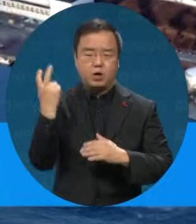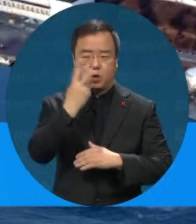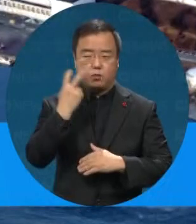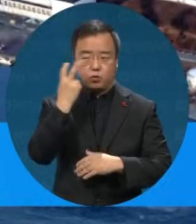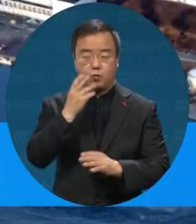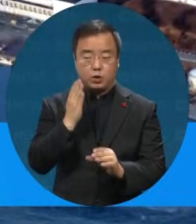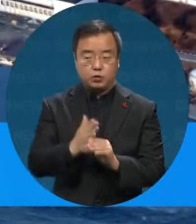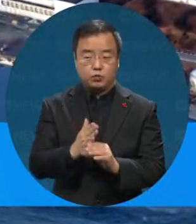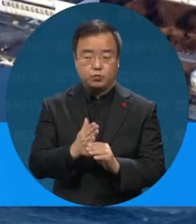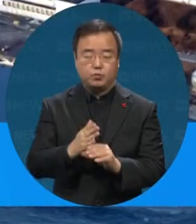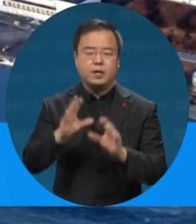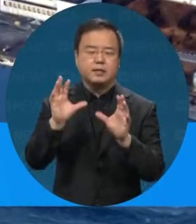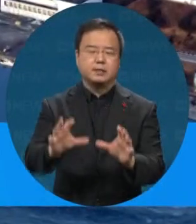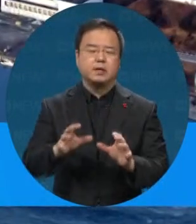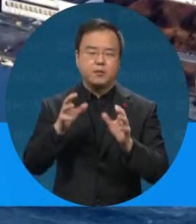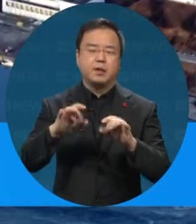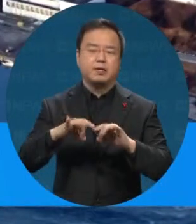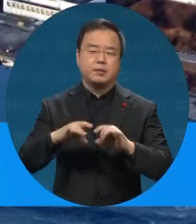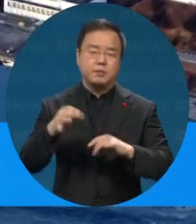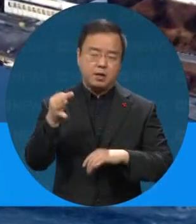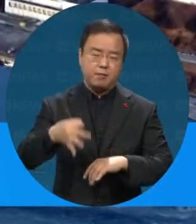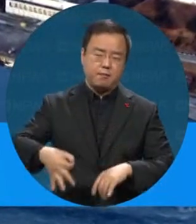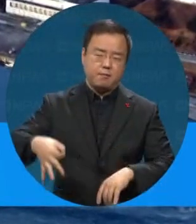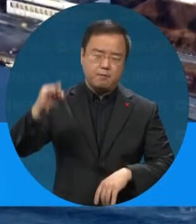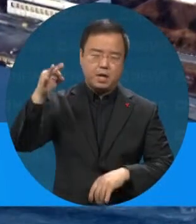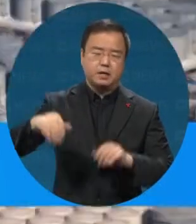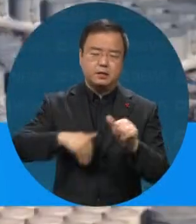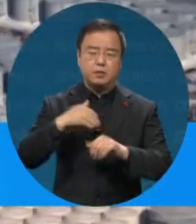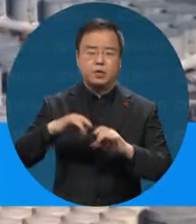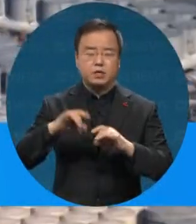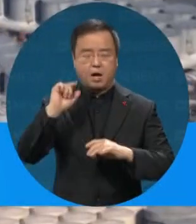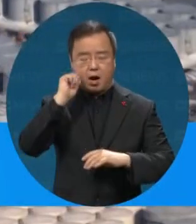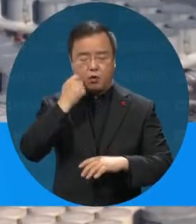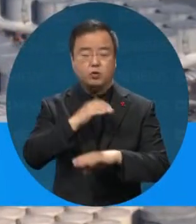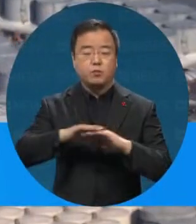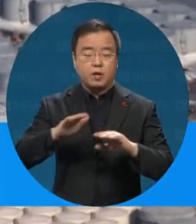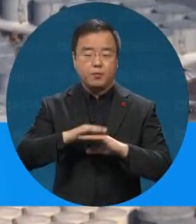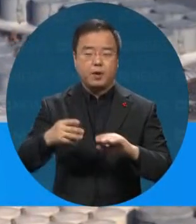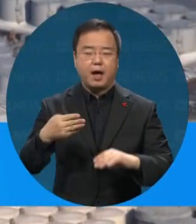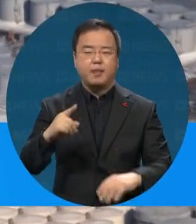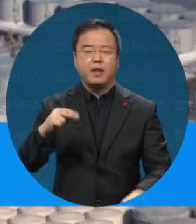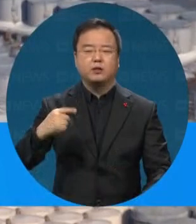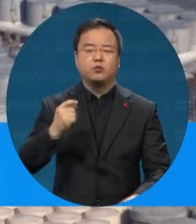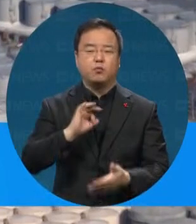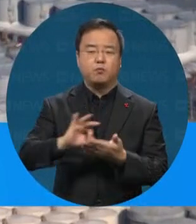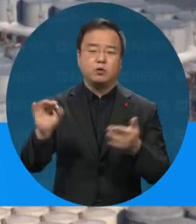일본 정부는 세계적인 에너지 가격 상승으로 인한 전력난 해결과 탄소 배출 감축을